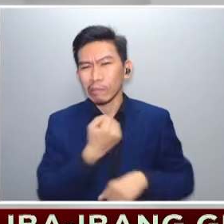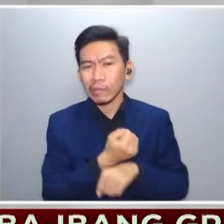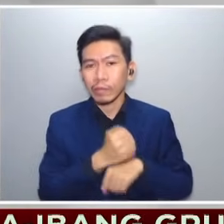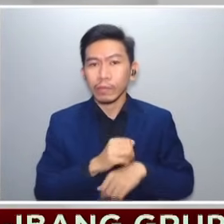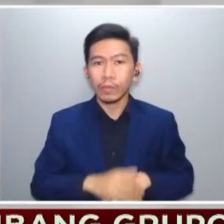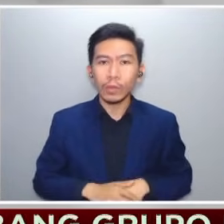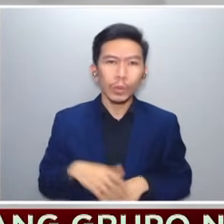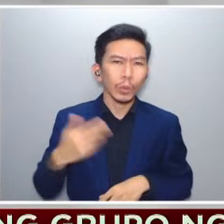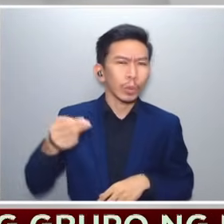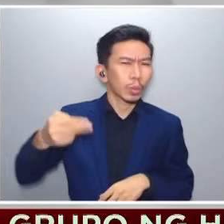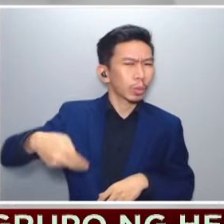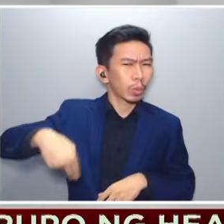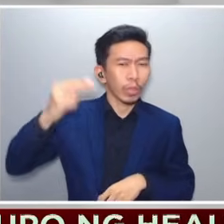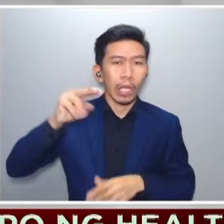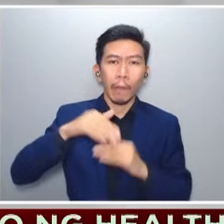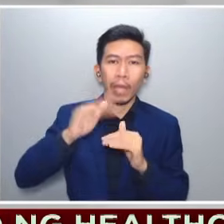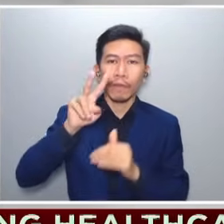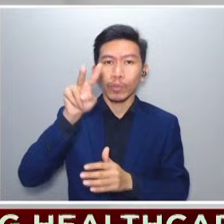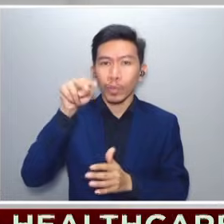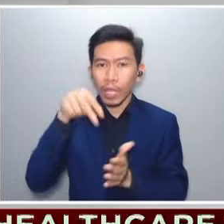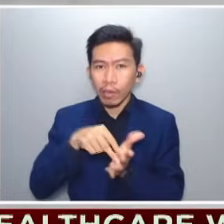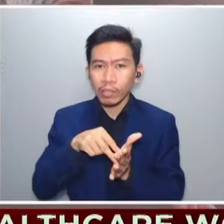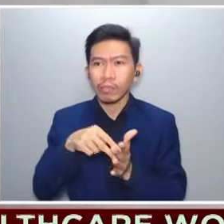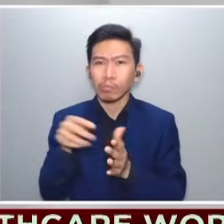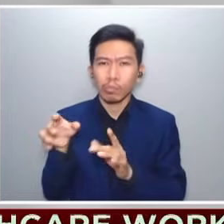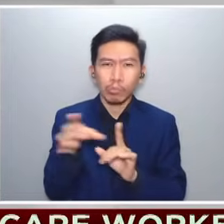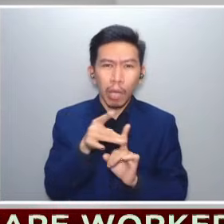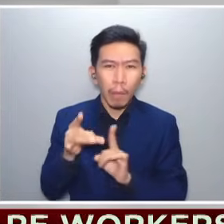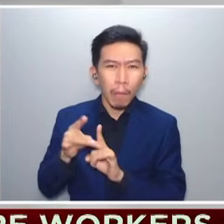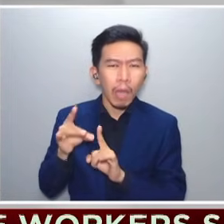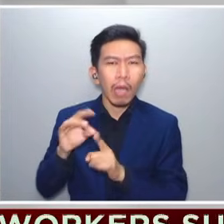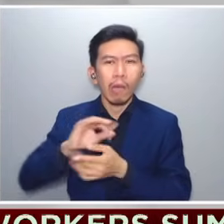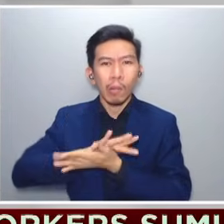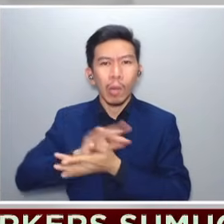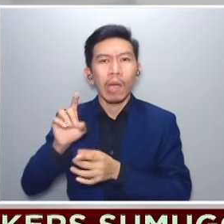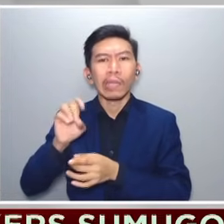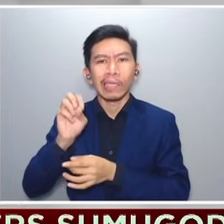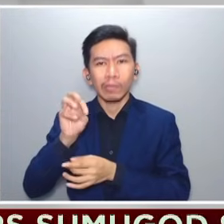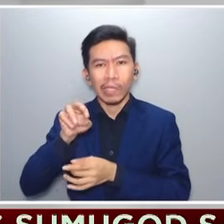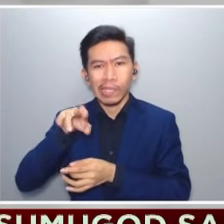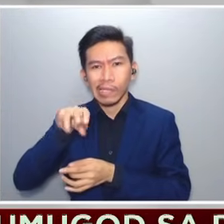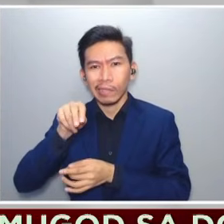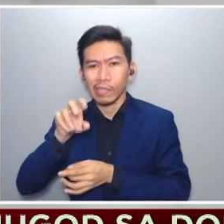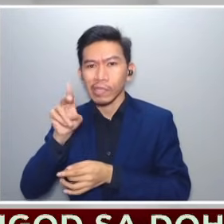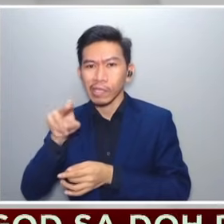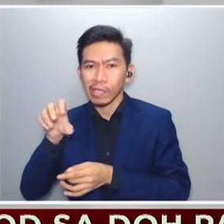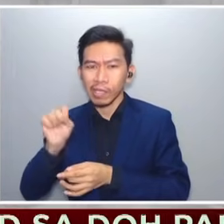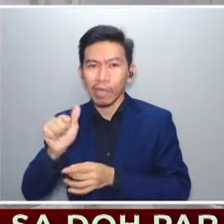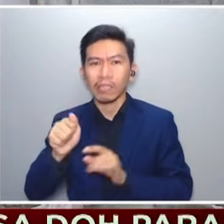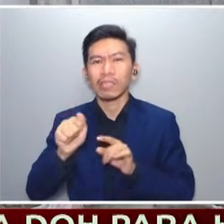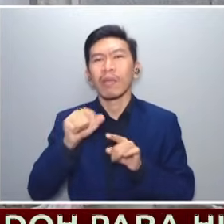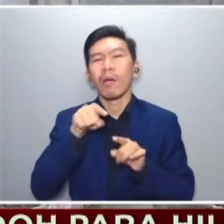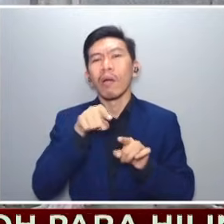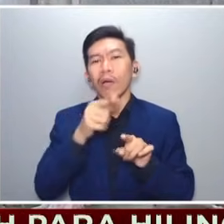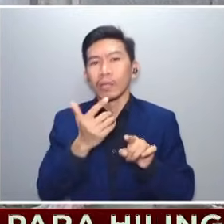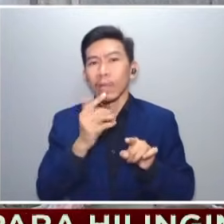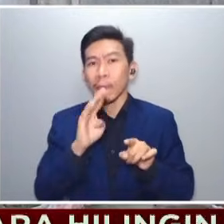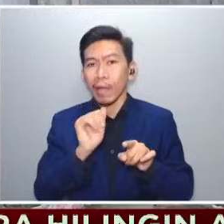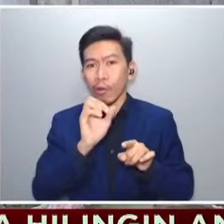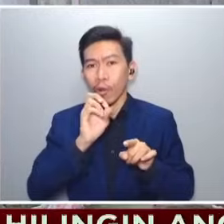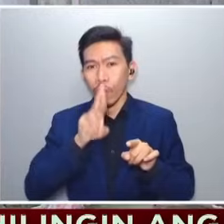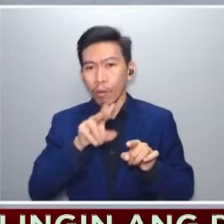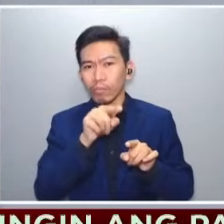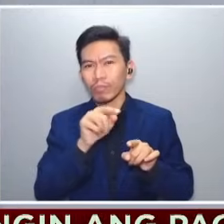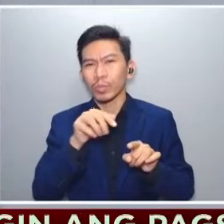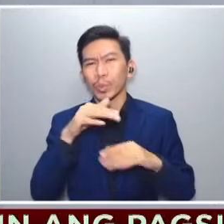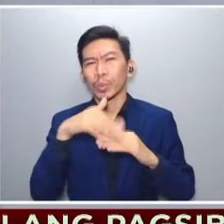lampas 2,000 ang mga aktibong kaso sa Dasmariñas. Sa Bacoor, nahigit 2,000 rin ang mga aktibong kaso. Gumagamit na ang